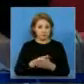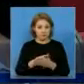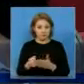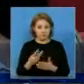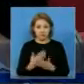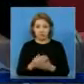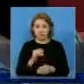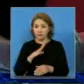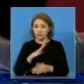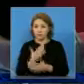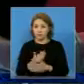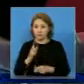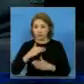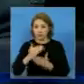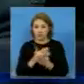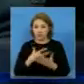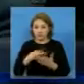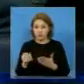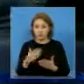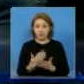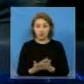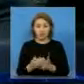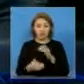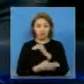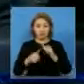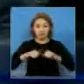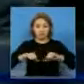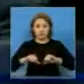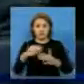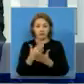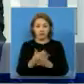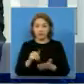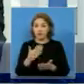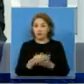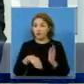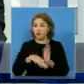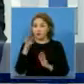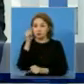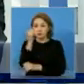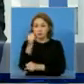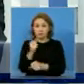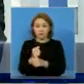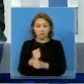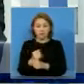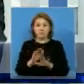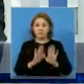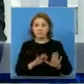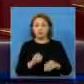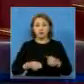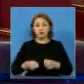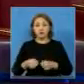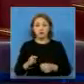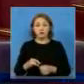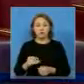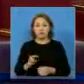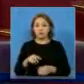недостатки, допущенные при государственных закупках. В конце совещания состоялось чествование лучшего сотрудника. Заместитель руководителя областного